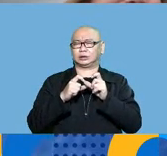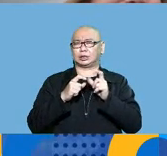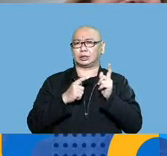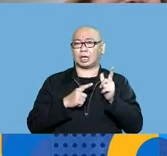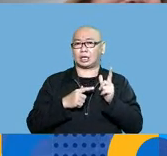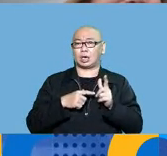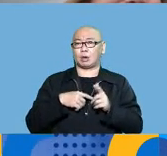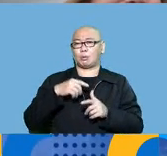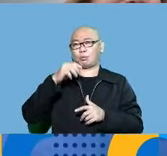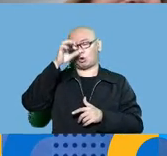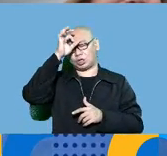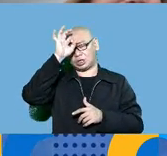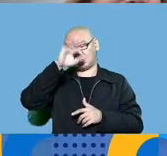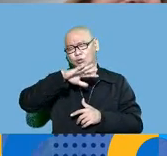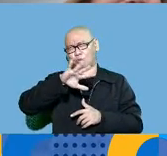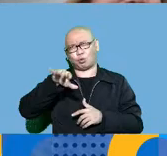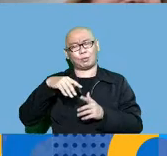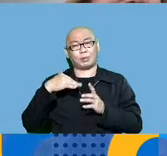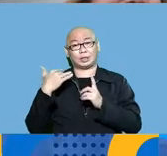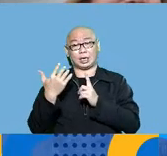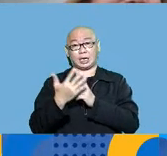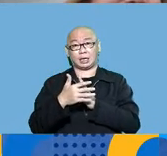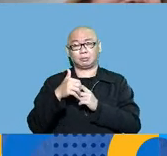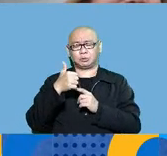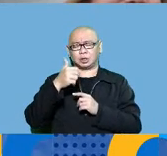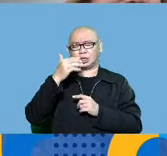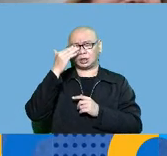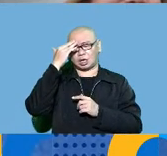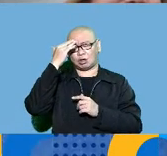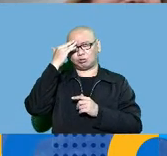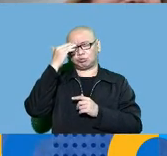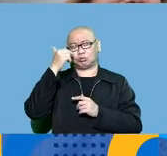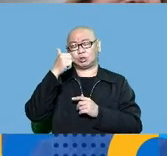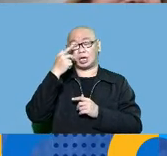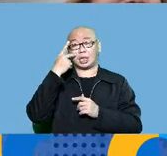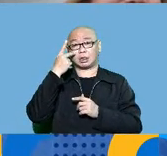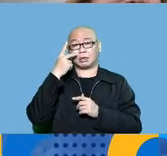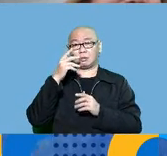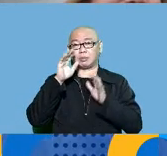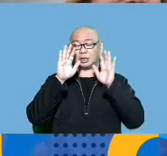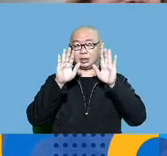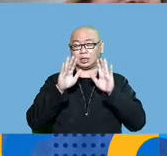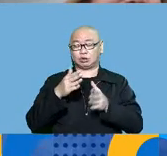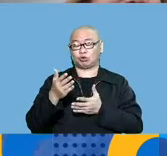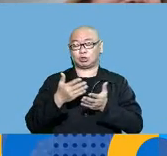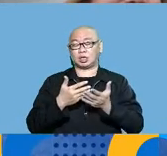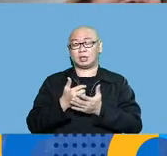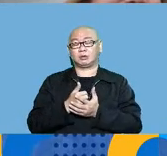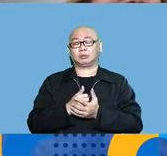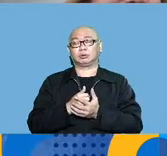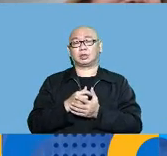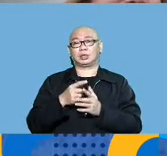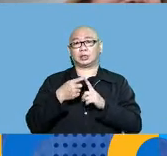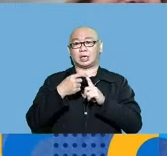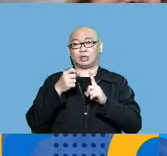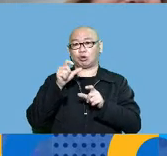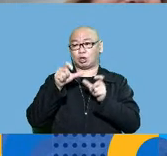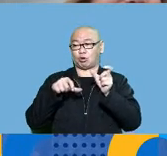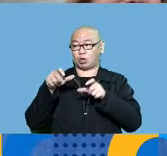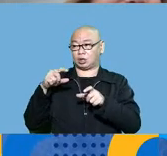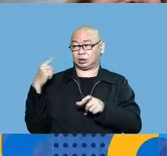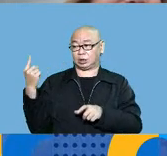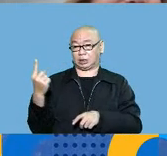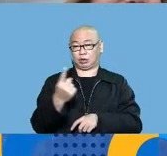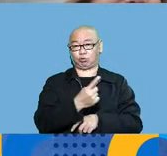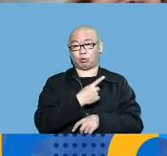kalangan masyarakat kita dapat mengetahui di media sosial, media massa, dan juga kita ketahui dari orang-orang di sekitar